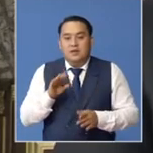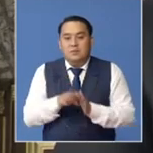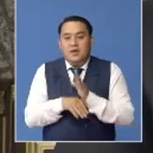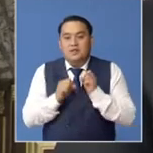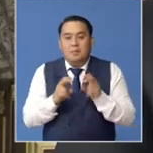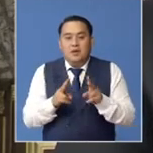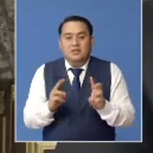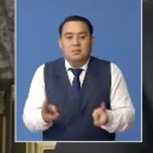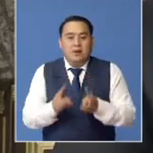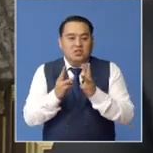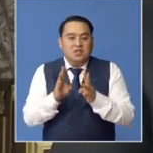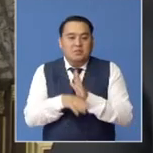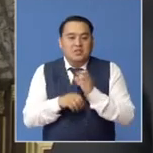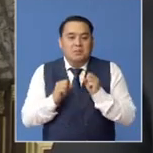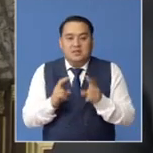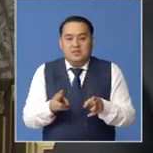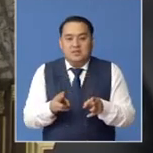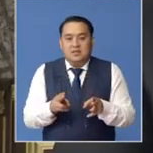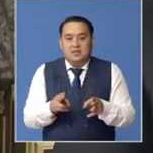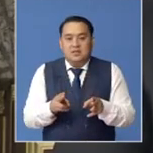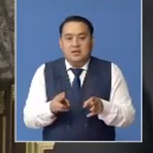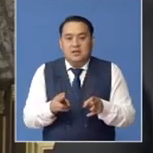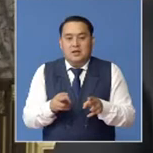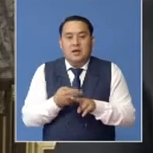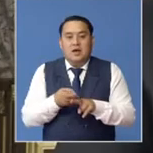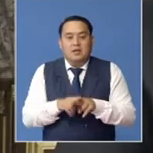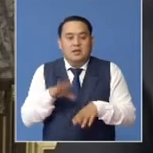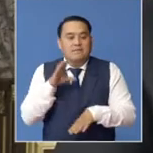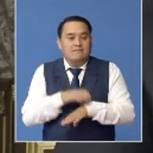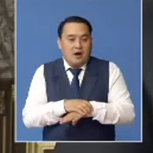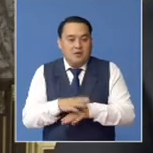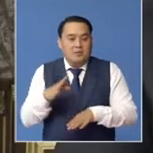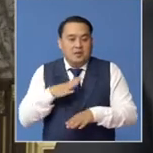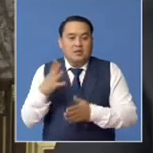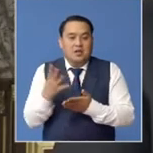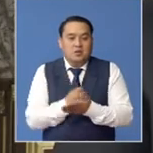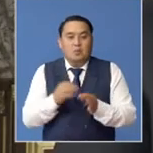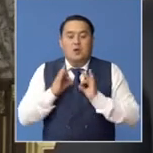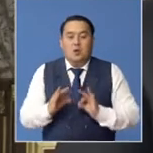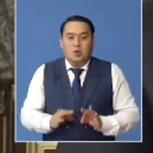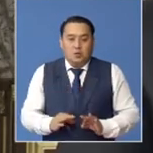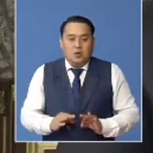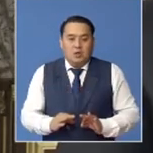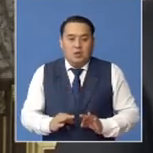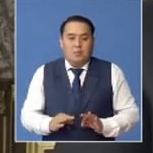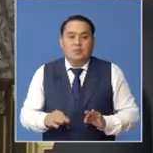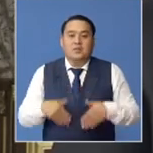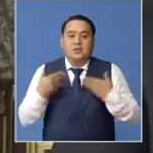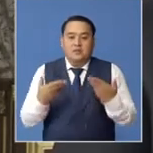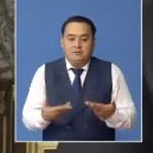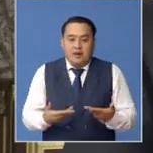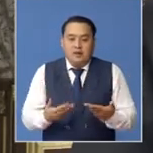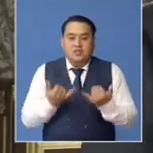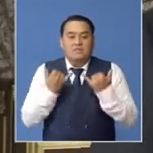безопасность, пожарная безопасность. Данный факт был обнаружен прокуратурой. Они сделали представление.